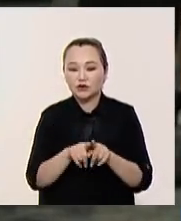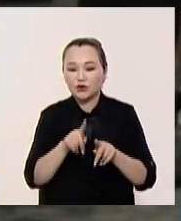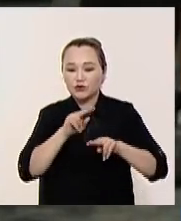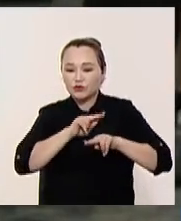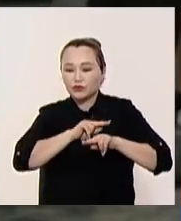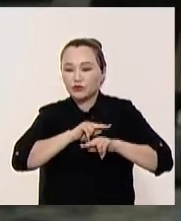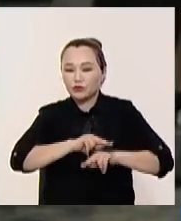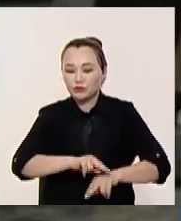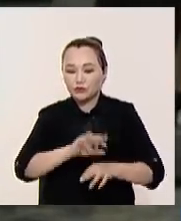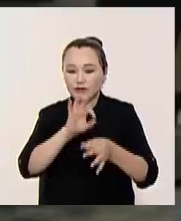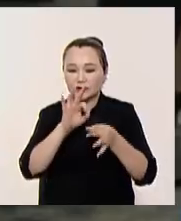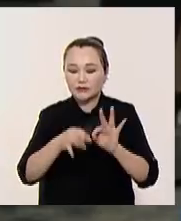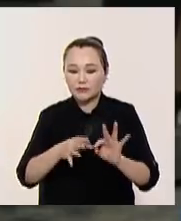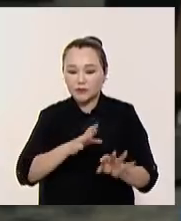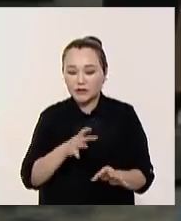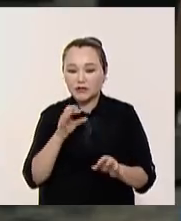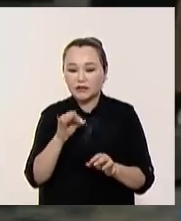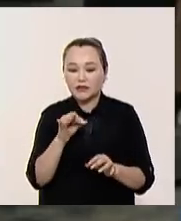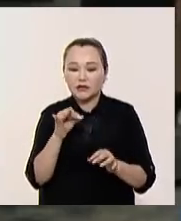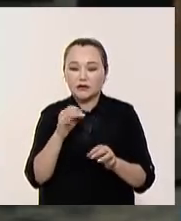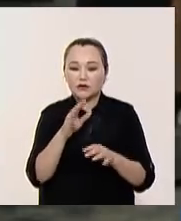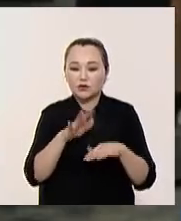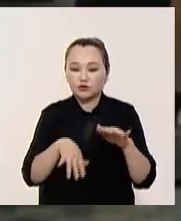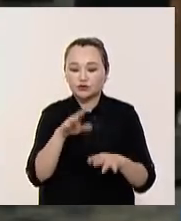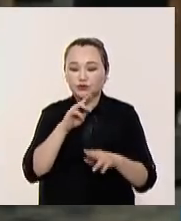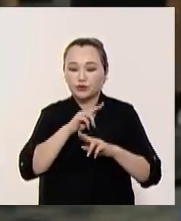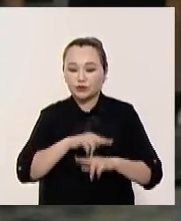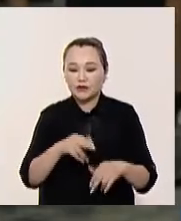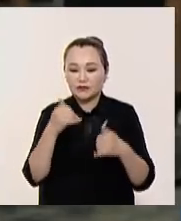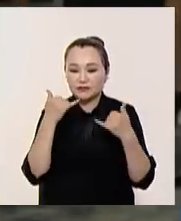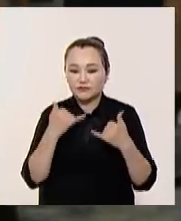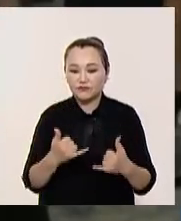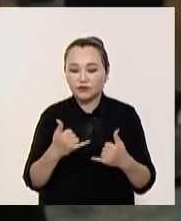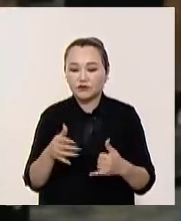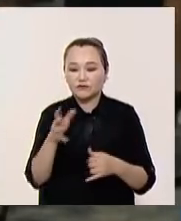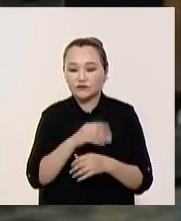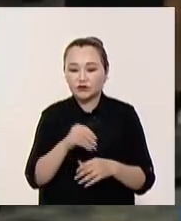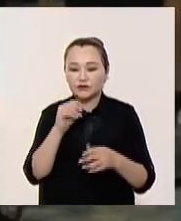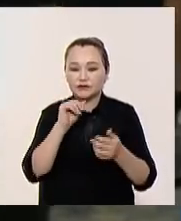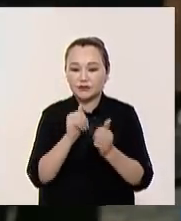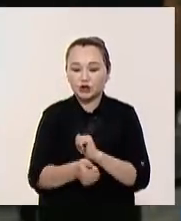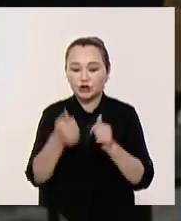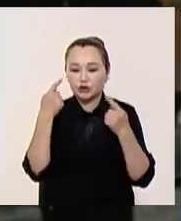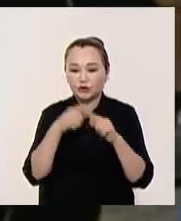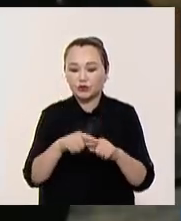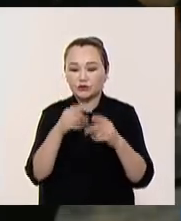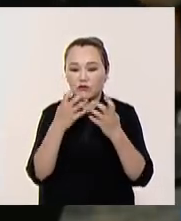трудоемкое производство, где велика доля ручного труда. Сегодня все это замещается технологиями,